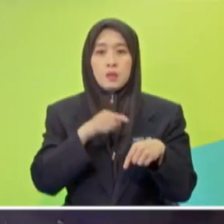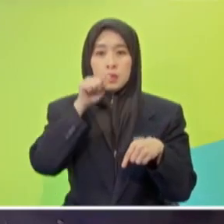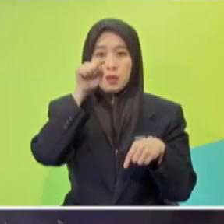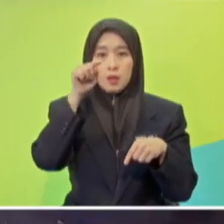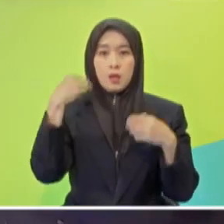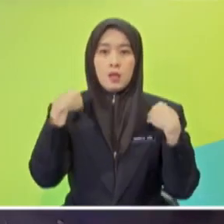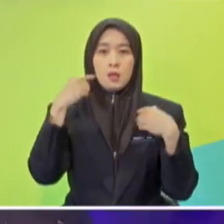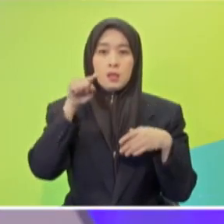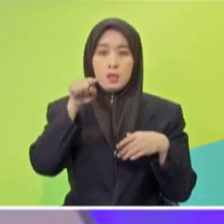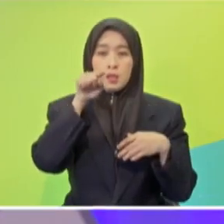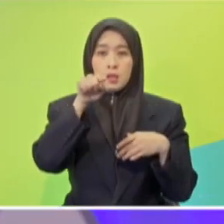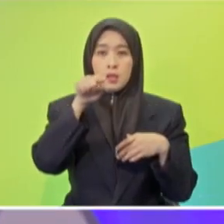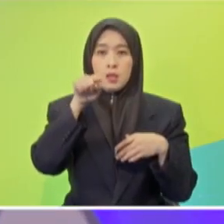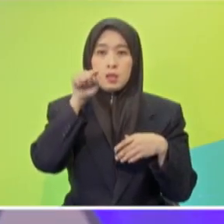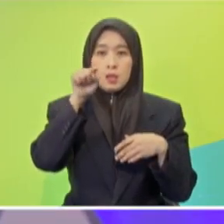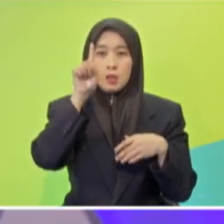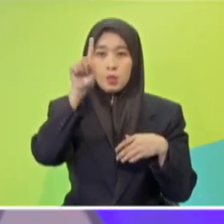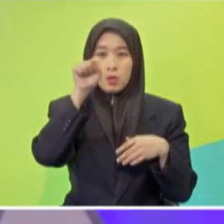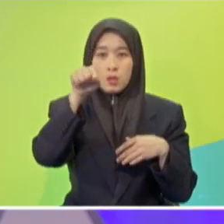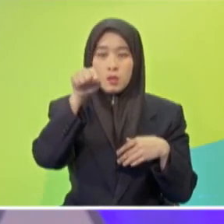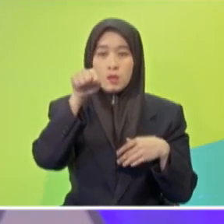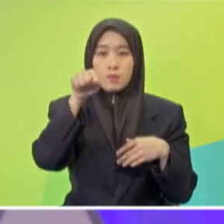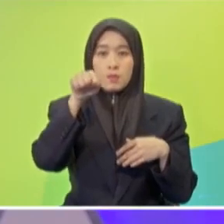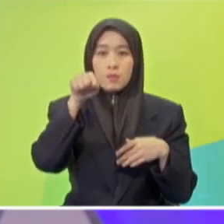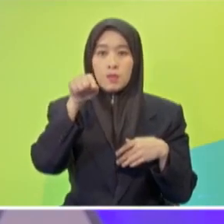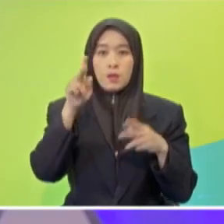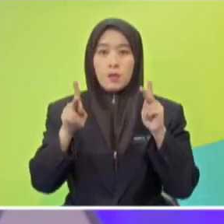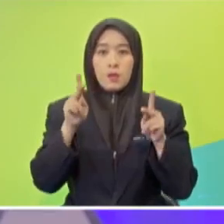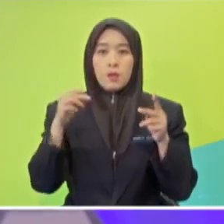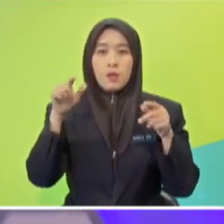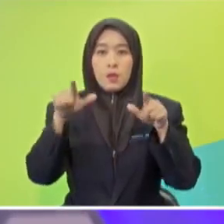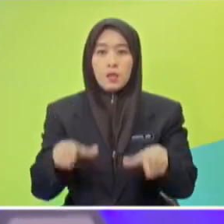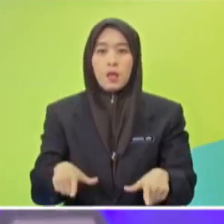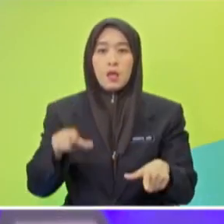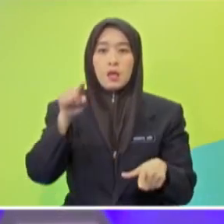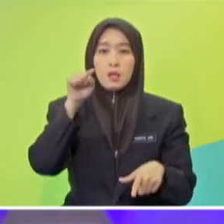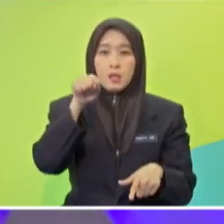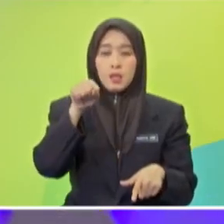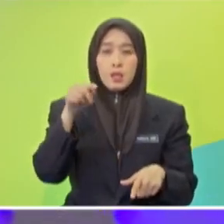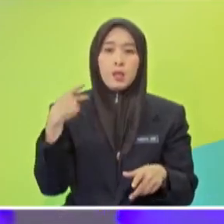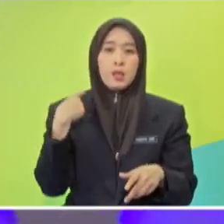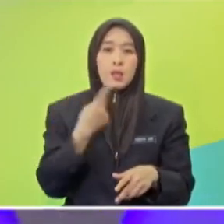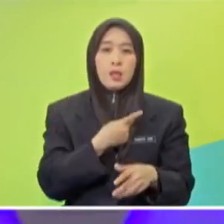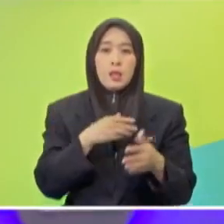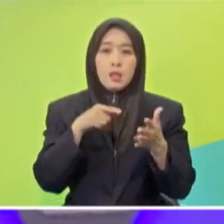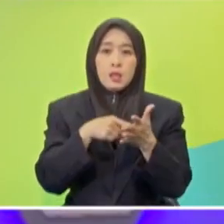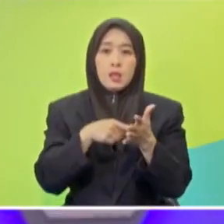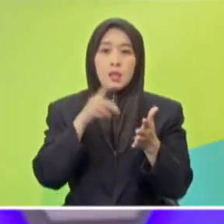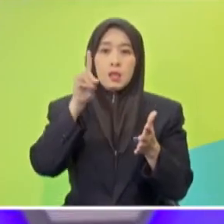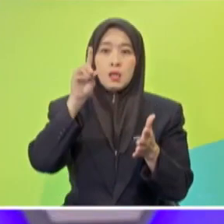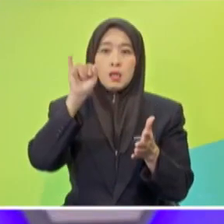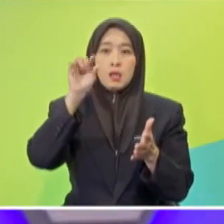ya titik satu titik jadi kalau kita tidak letak titik kita klik kiri kita nih satu titik